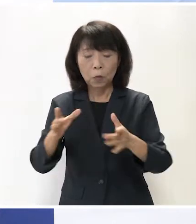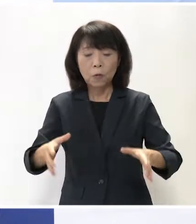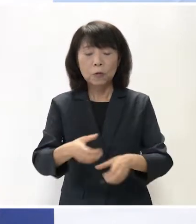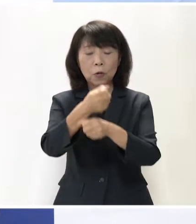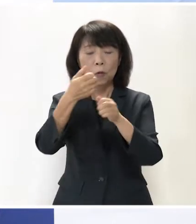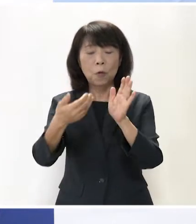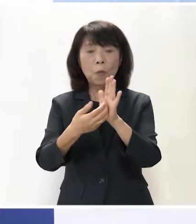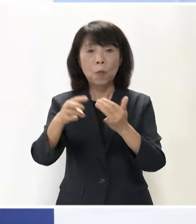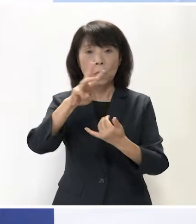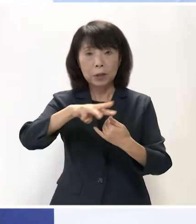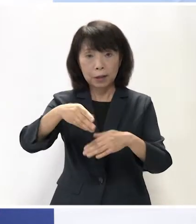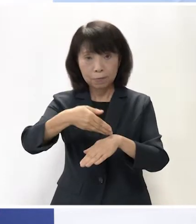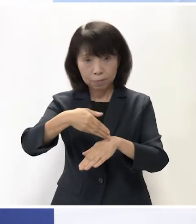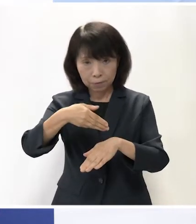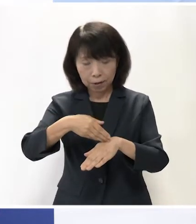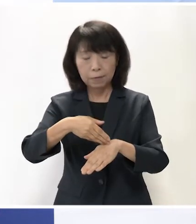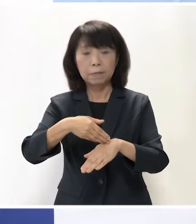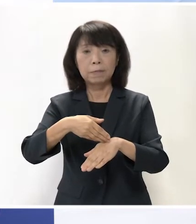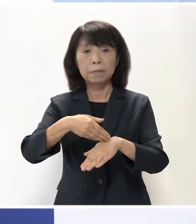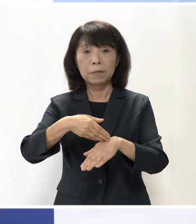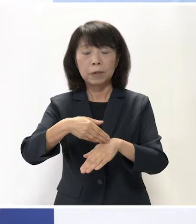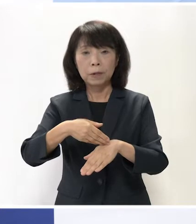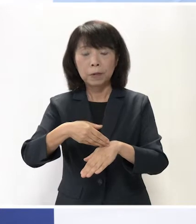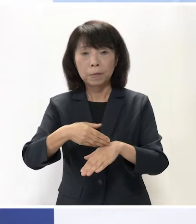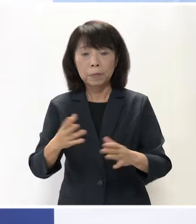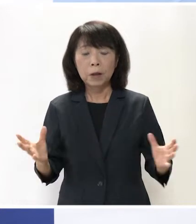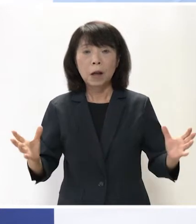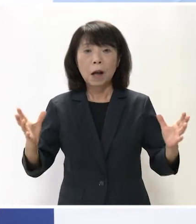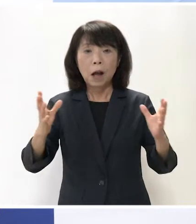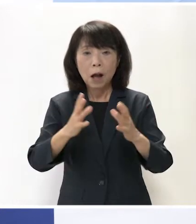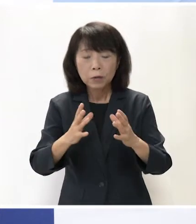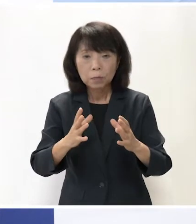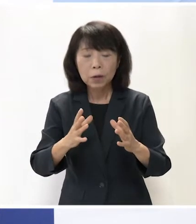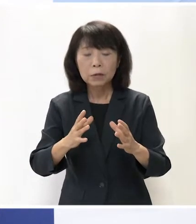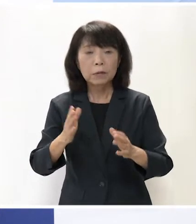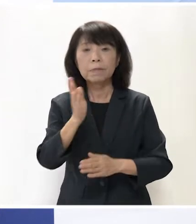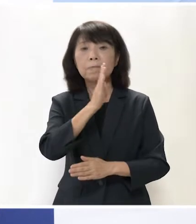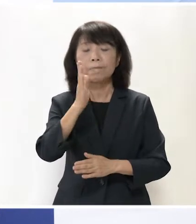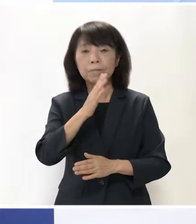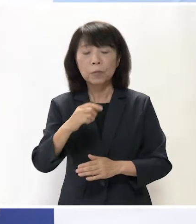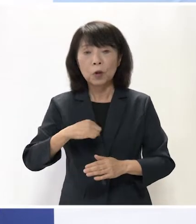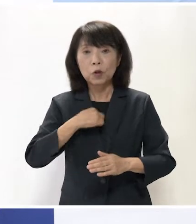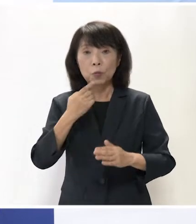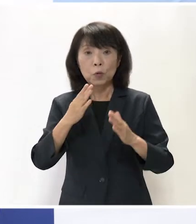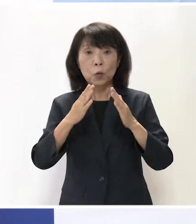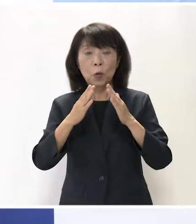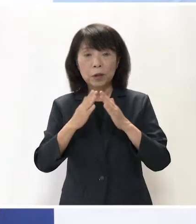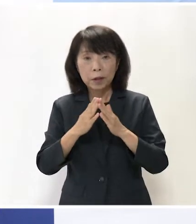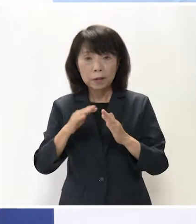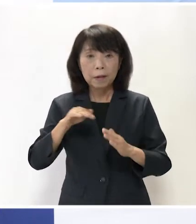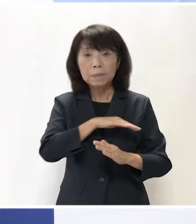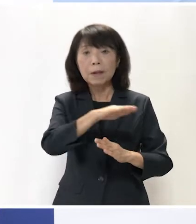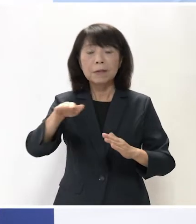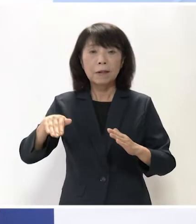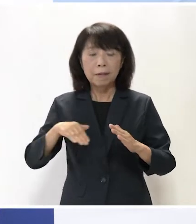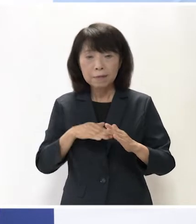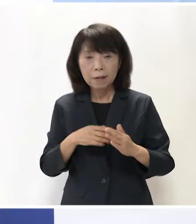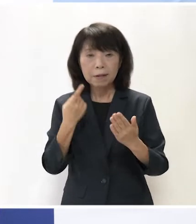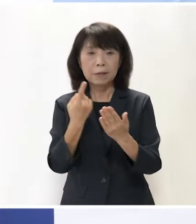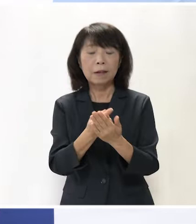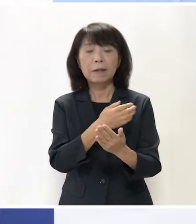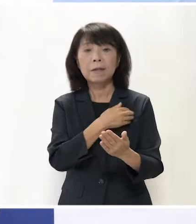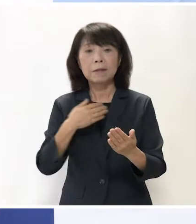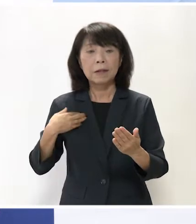合防災訓練は、区民の皆様全員がご自宅等で参加していただける方式